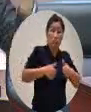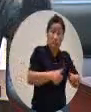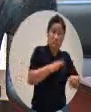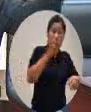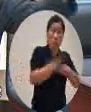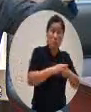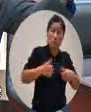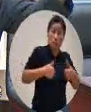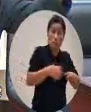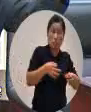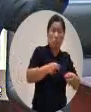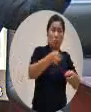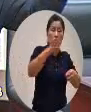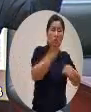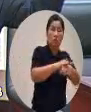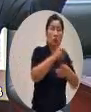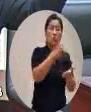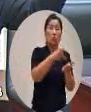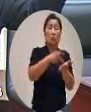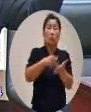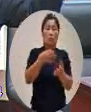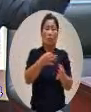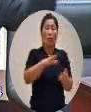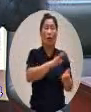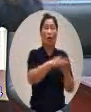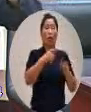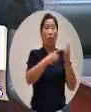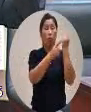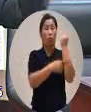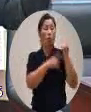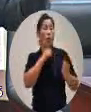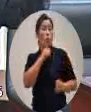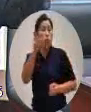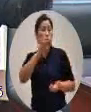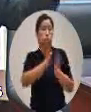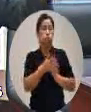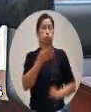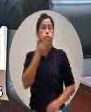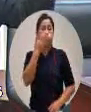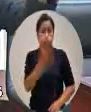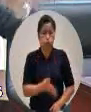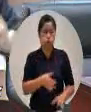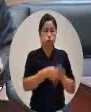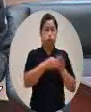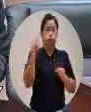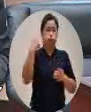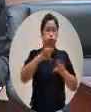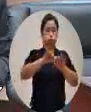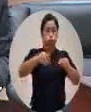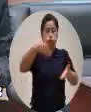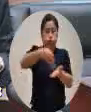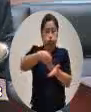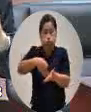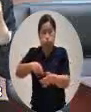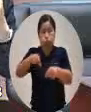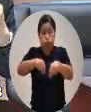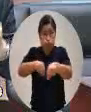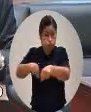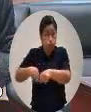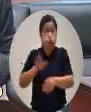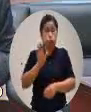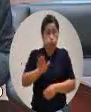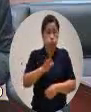為什麼敗訴就是剛剛這個地級的登記登記曾經有這樣子的買賣然後登記在在